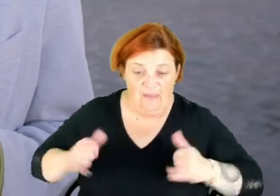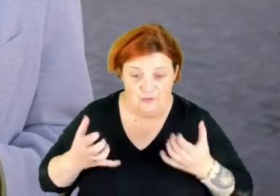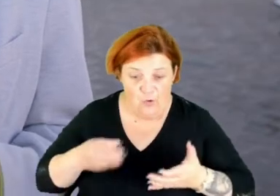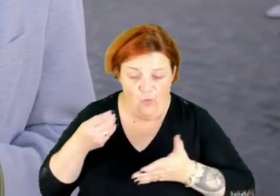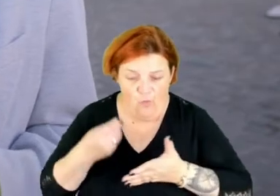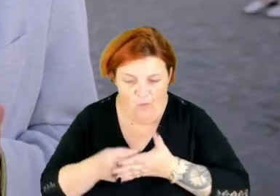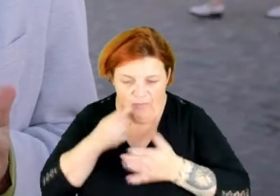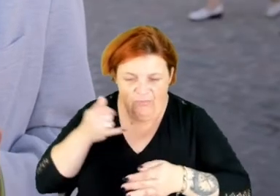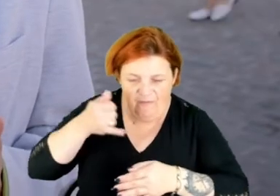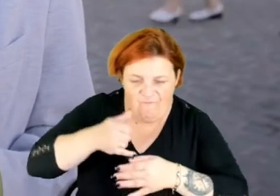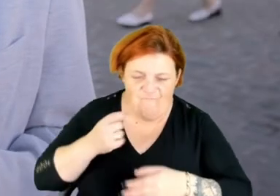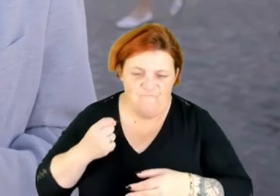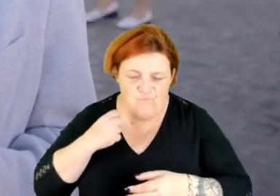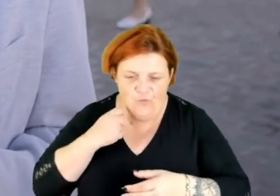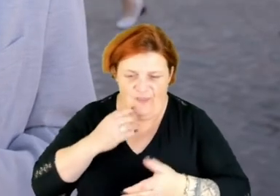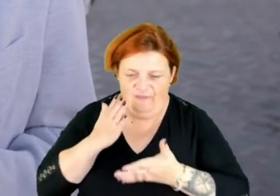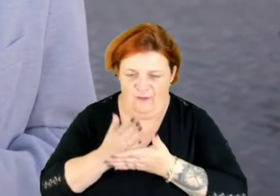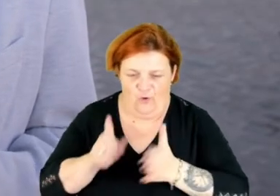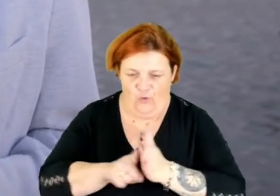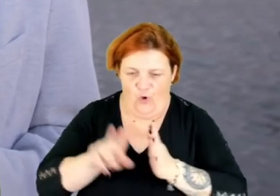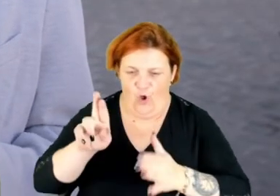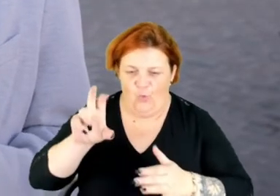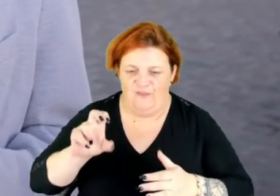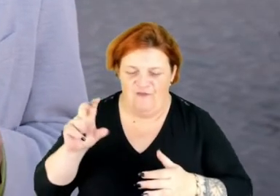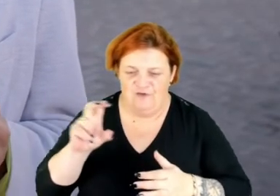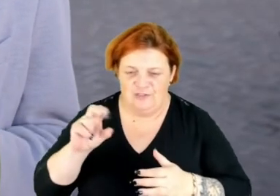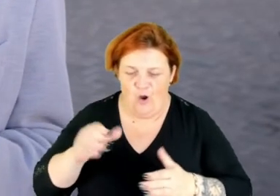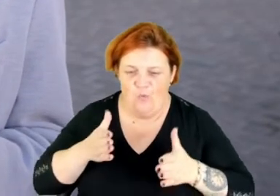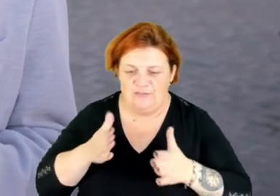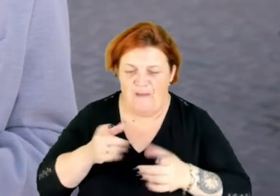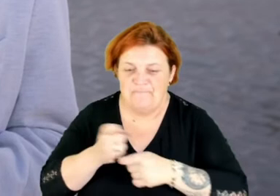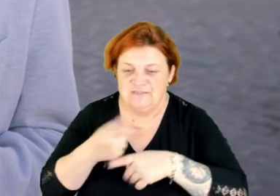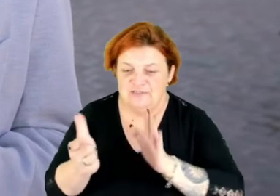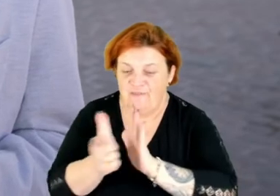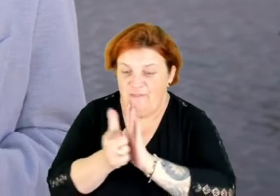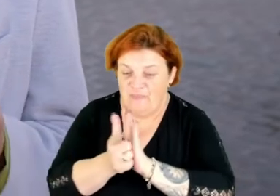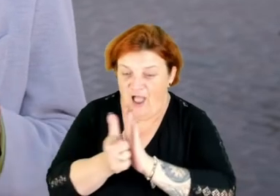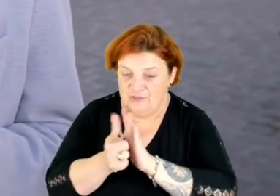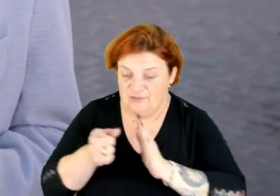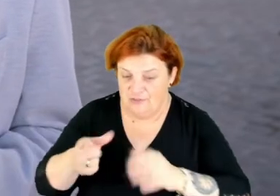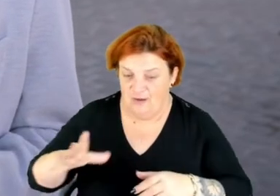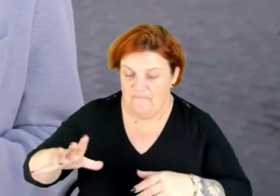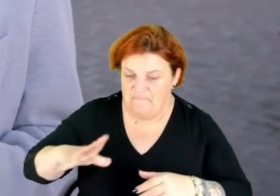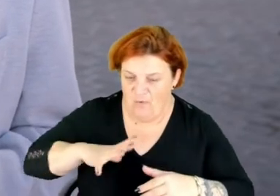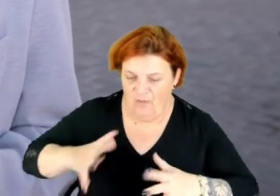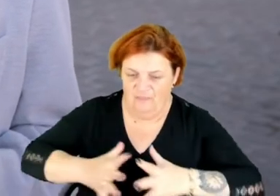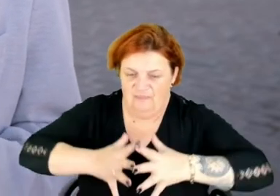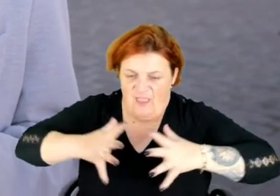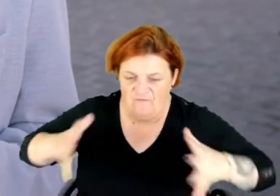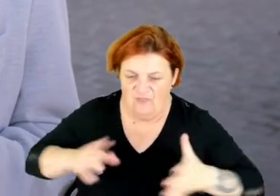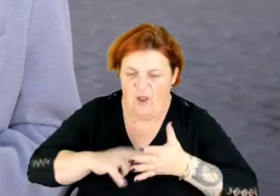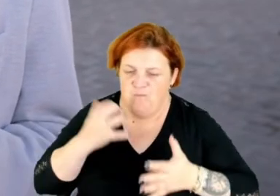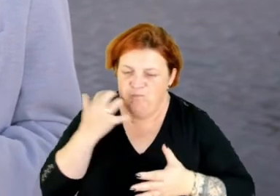Nalewki i wódki to tylko do Alojzego Ruchniewicza. Przy ulicy Pańskiej 17 znajdowała się największa na